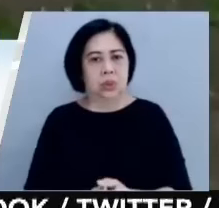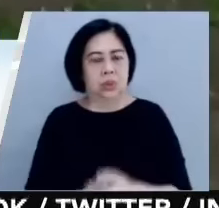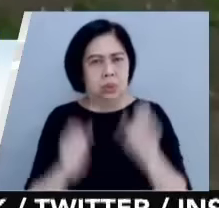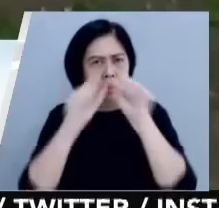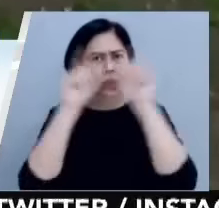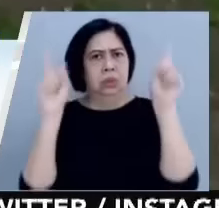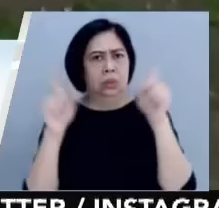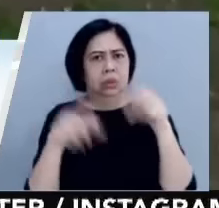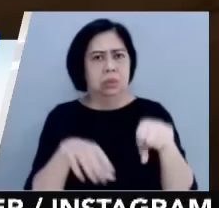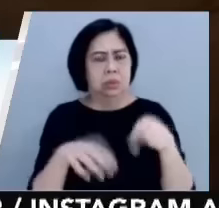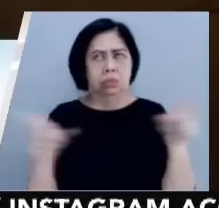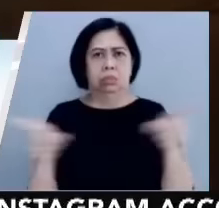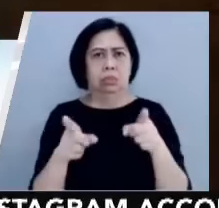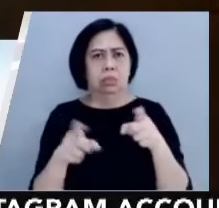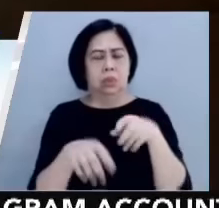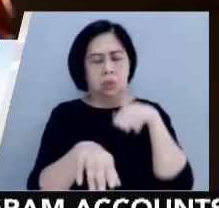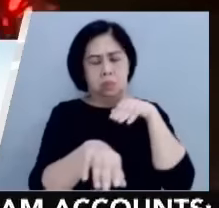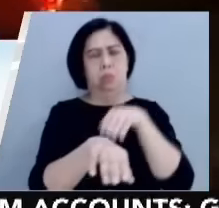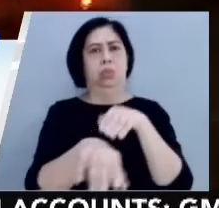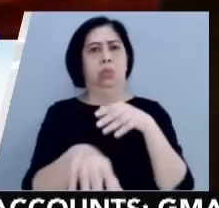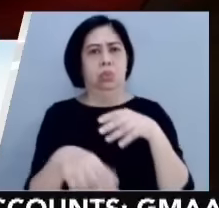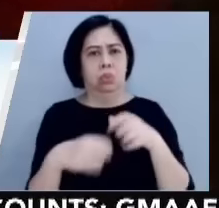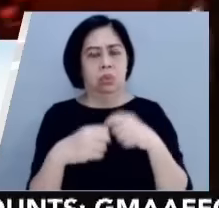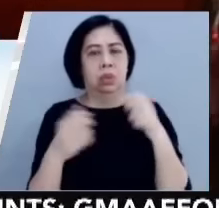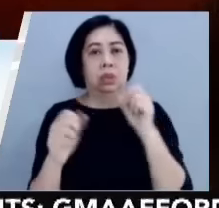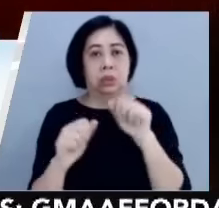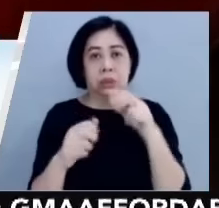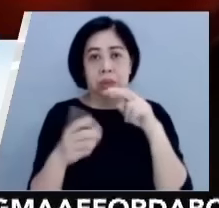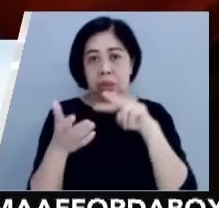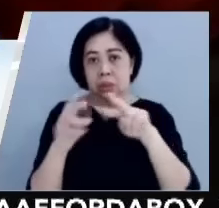bigla kaming sinalpo eh. Lumalabas sa investigasyon ng